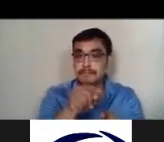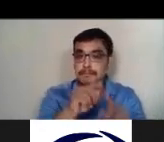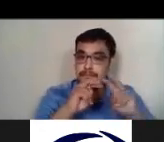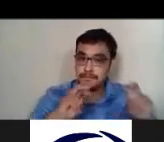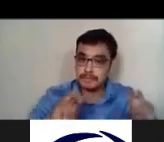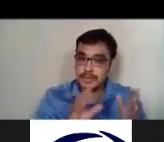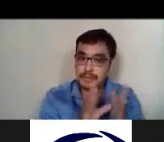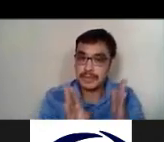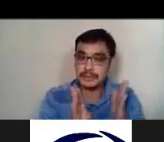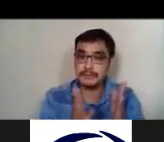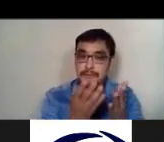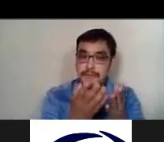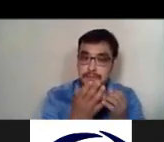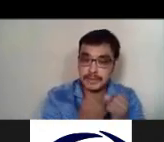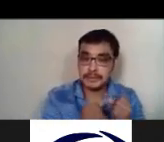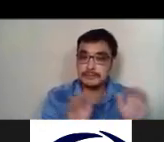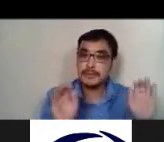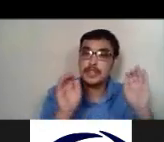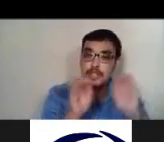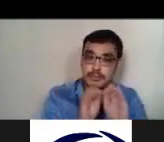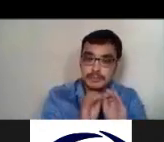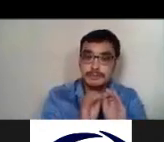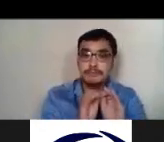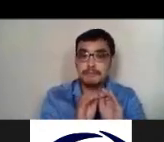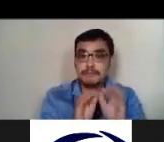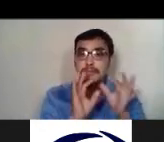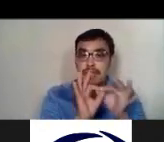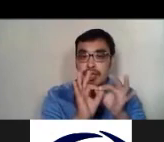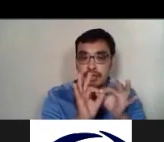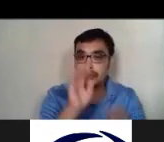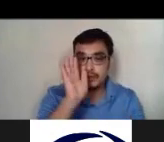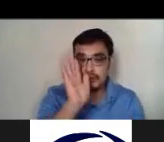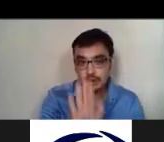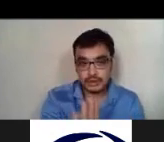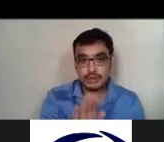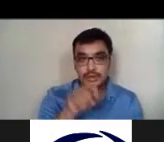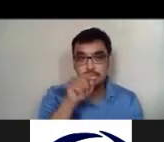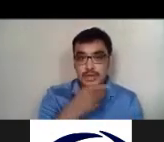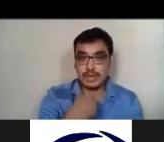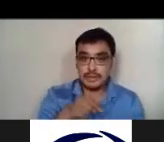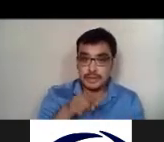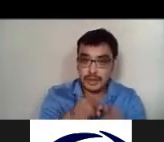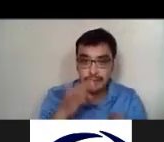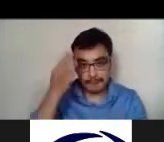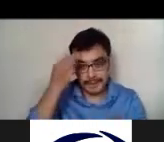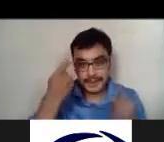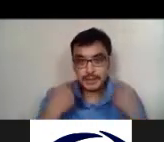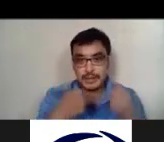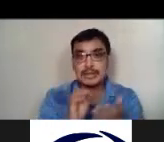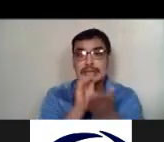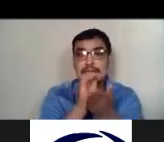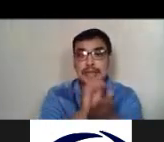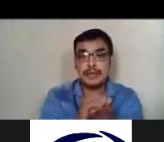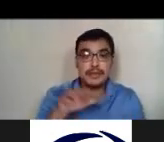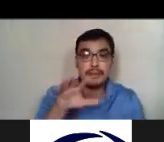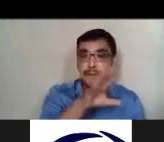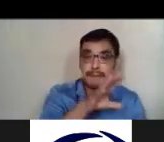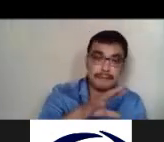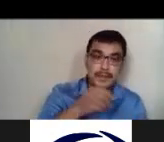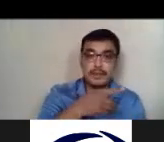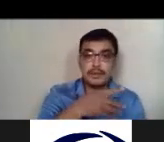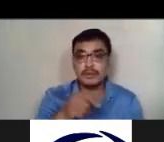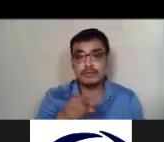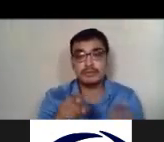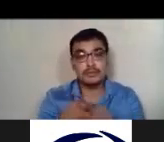एकदमै रेलेभेन्ट एकदमै सान्दर्भिक छ. किनभने यदि हामीसँग मानसिक स्वास्थ्य सेवा चाहिँ सबैको लागि जतिखेर पनि जहाँ